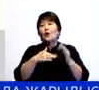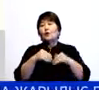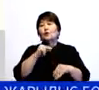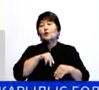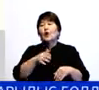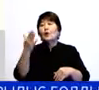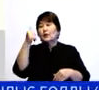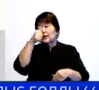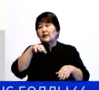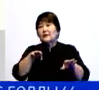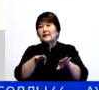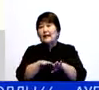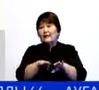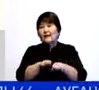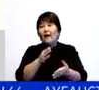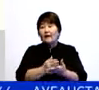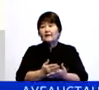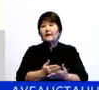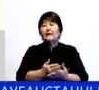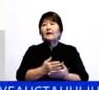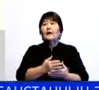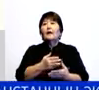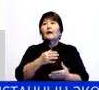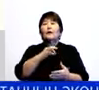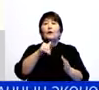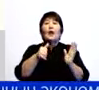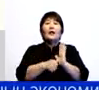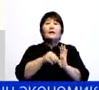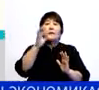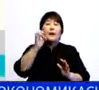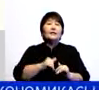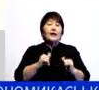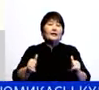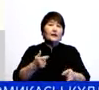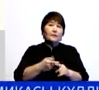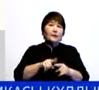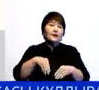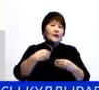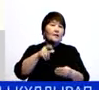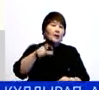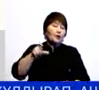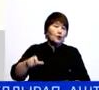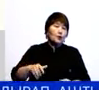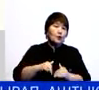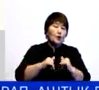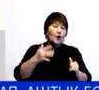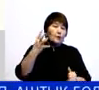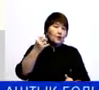жылдың сәйкес кезеңімен салыстырғанда 0,6% артты. Пайдалануға берілген тұрғын үйлердің көлемі